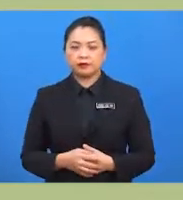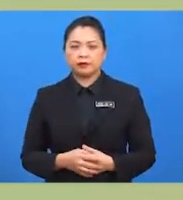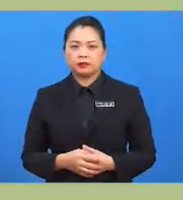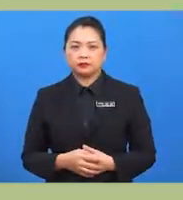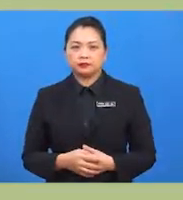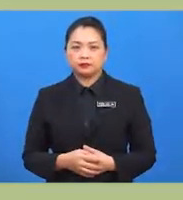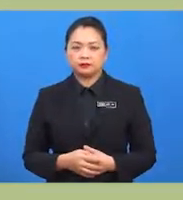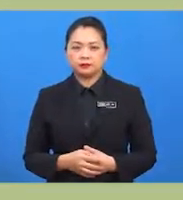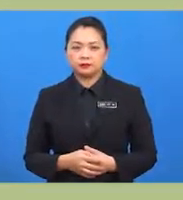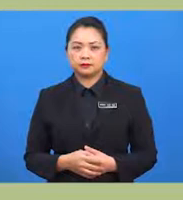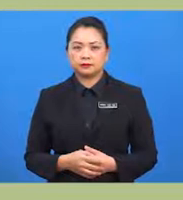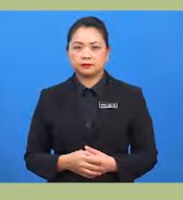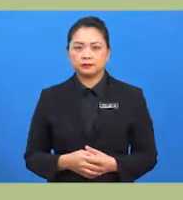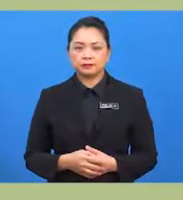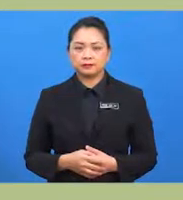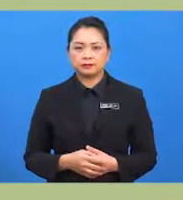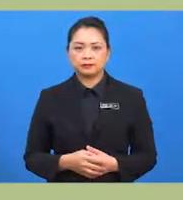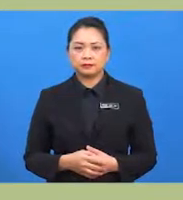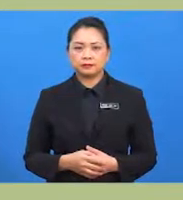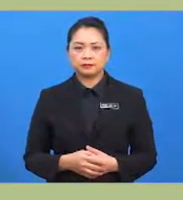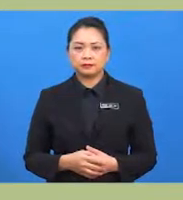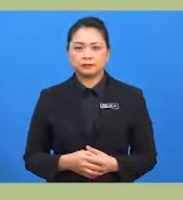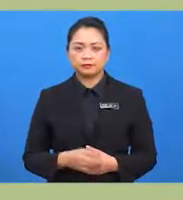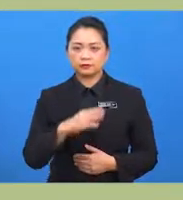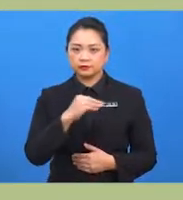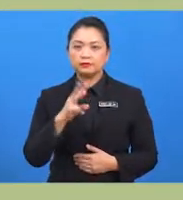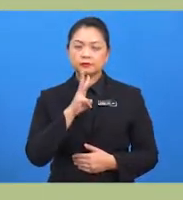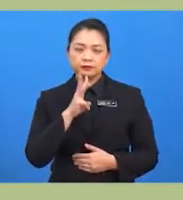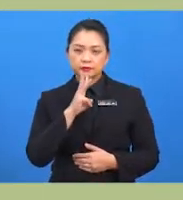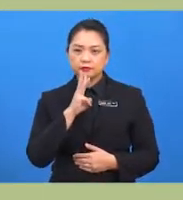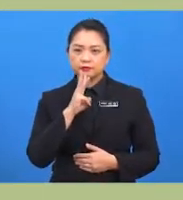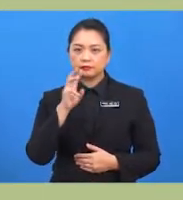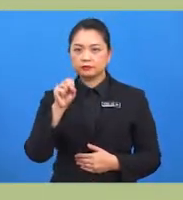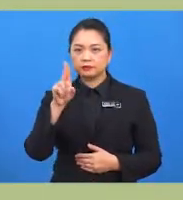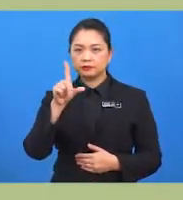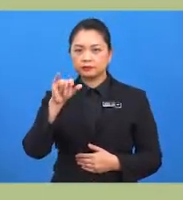larutan stok e&i curling